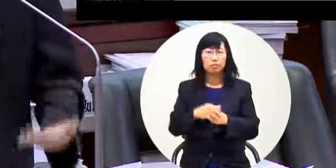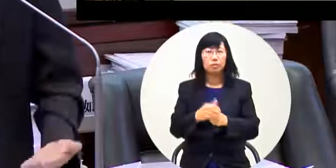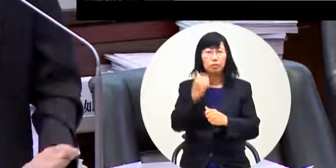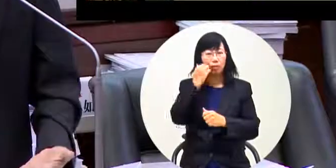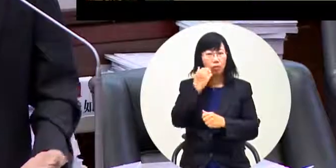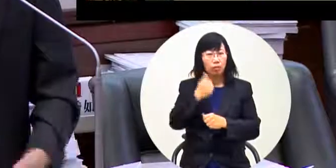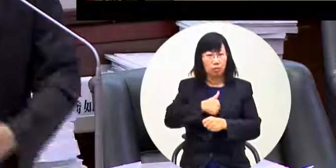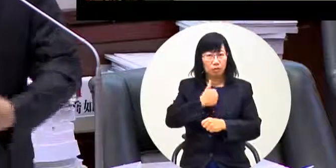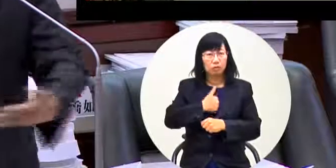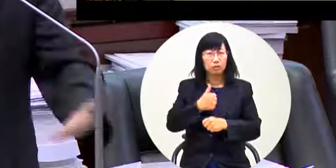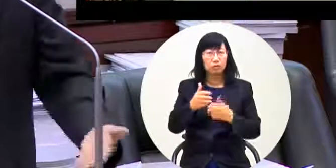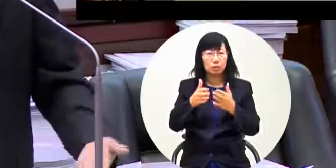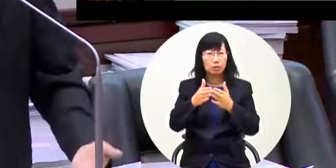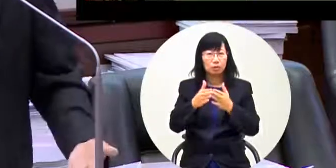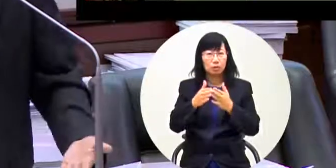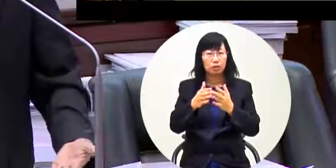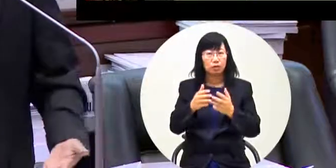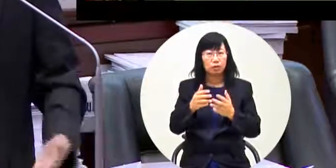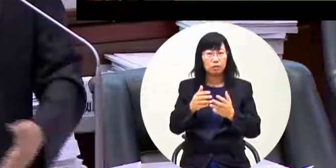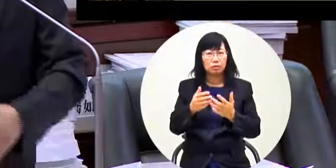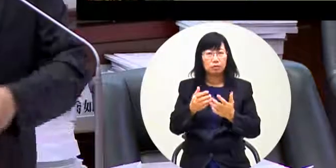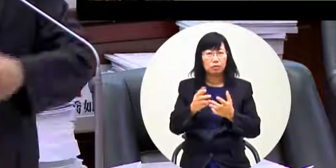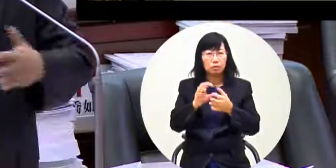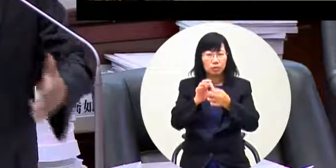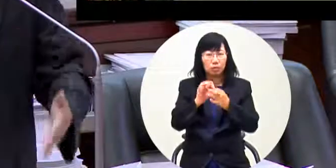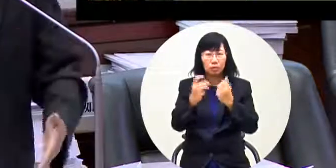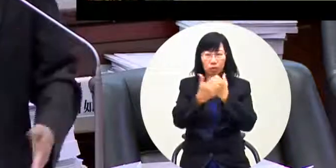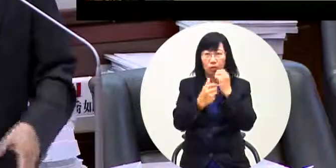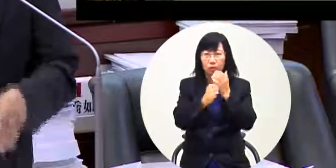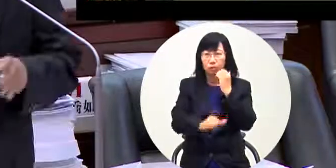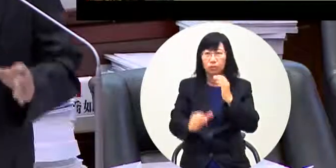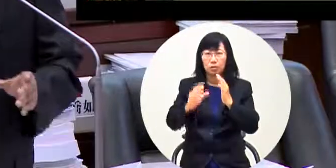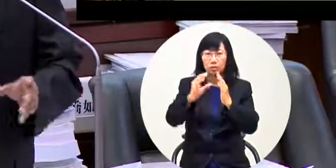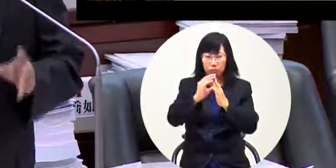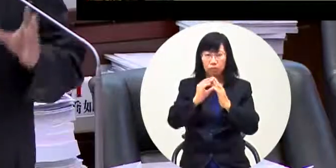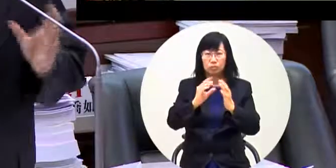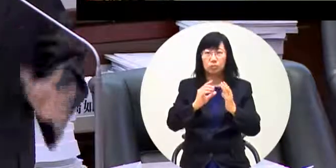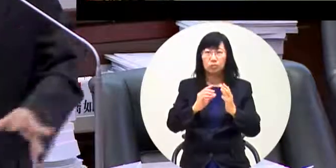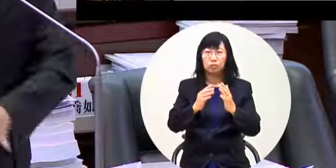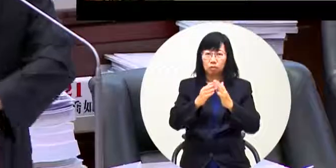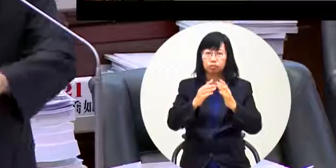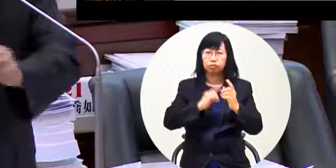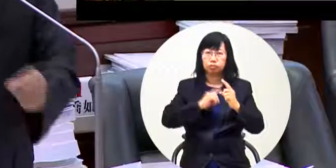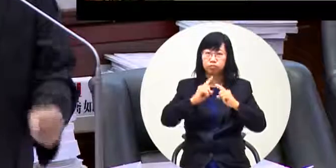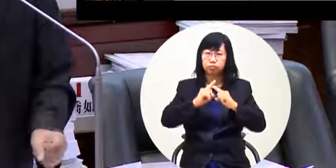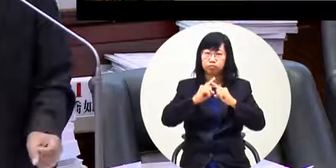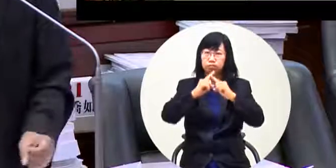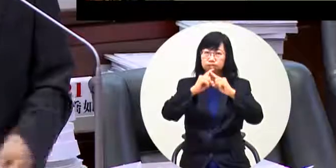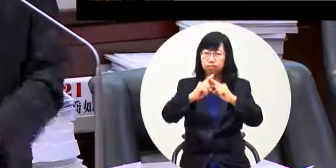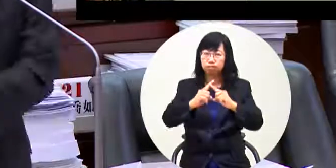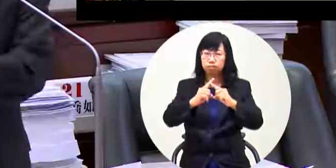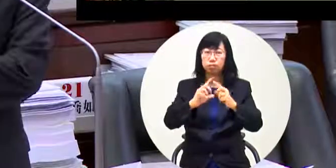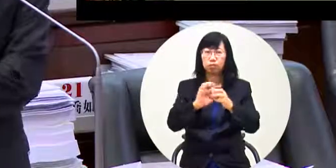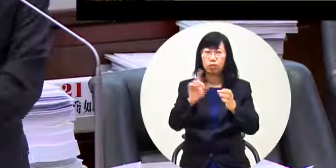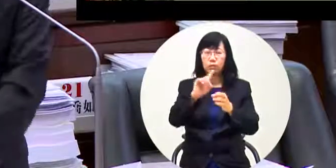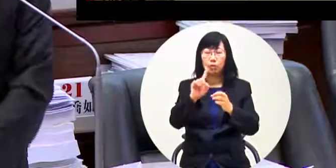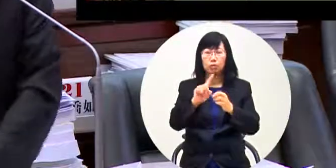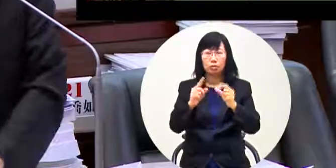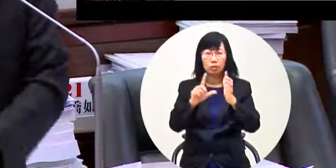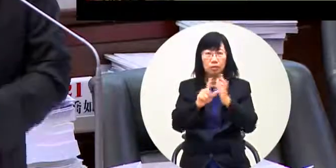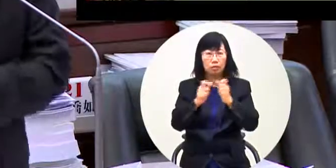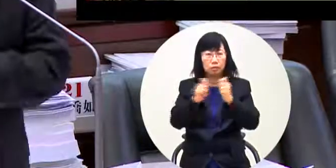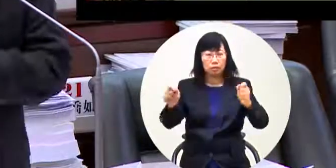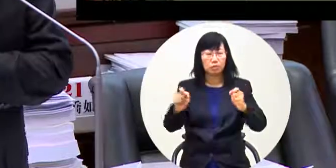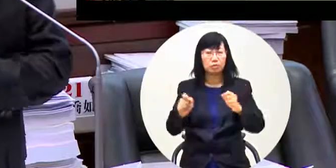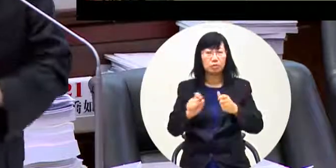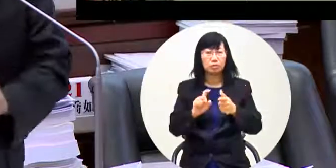是要卫生局要挺身出来，因为第一线从他的长照中心里面的做一个评估，到地方专业人